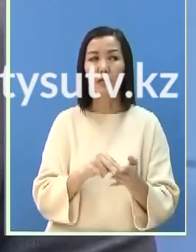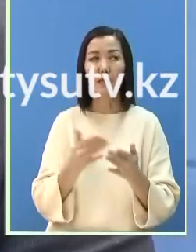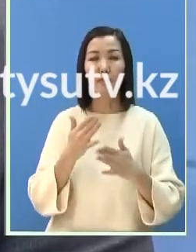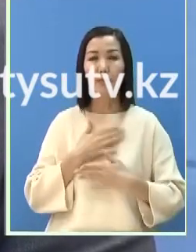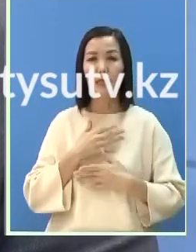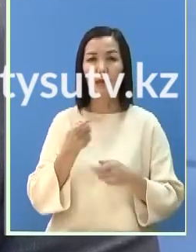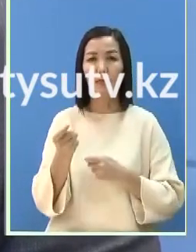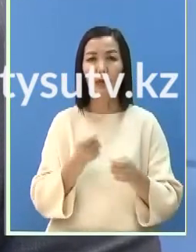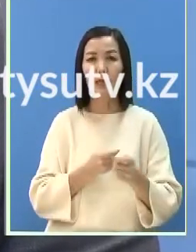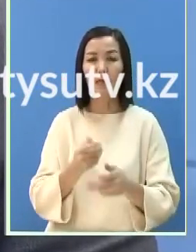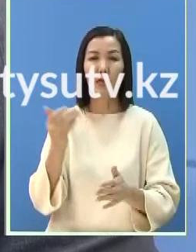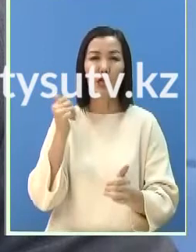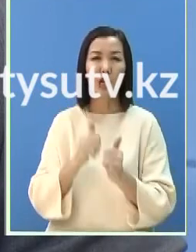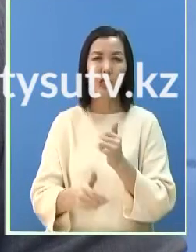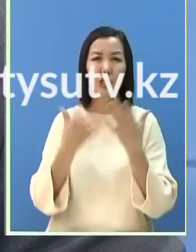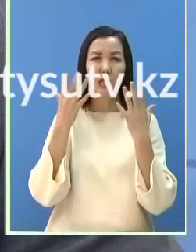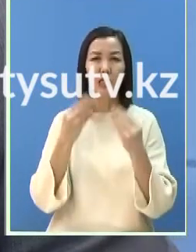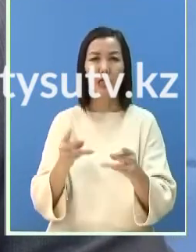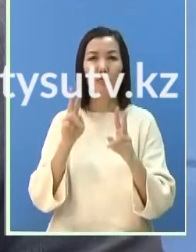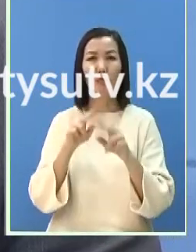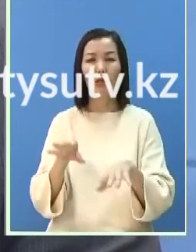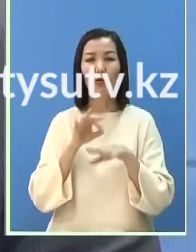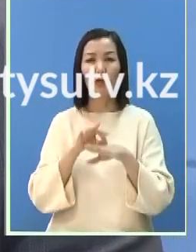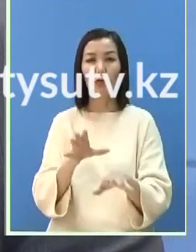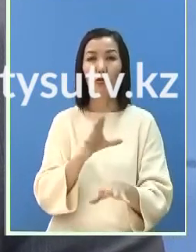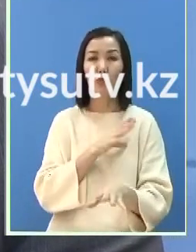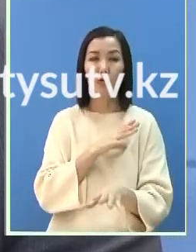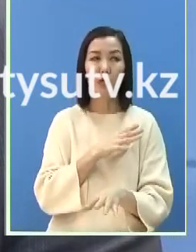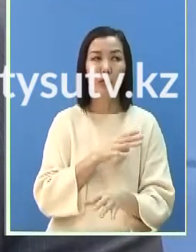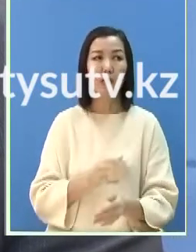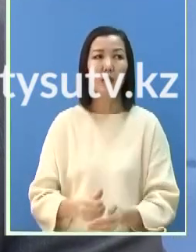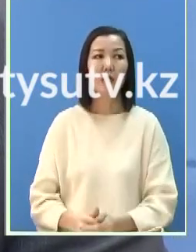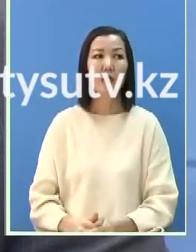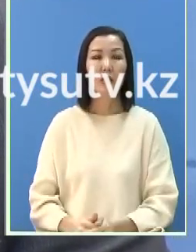біздің басқармадан күнделікті мониторинг жүргізіліп отырады. Азық-түлік бойынша